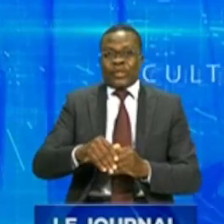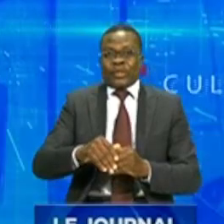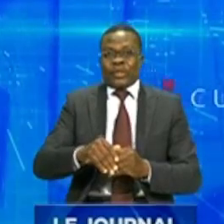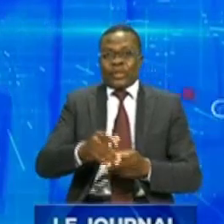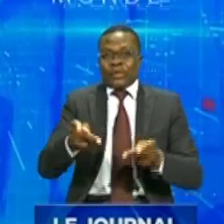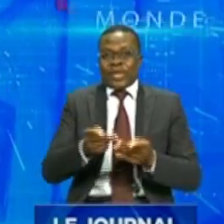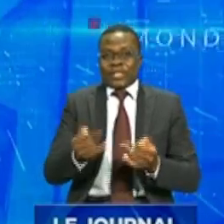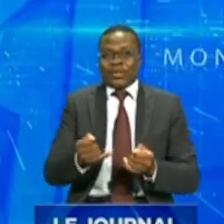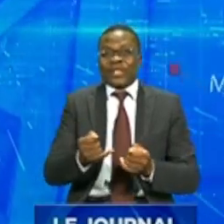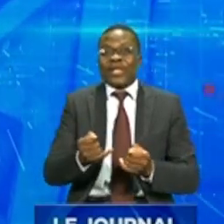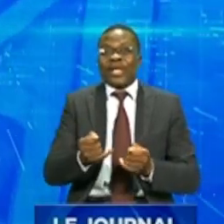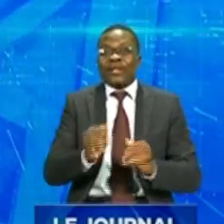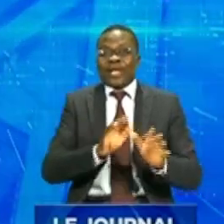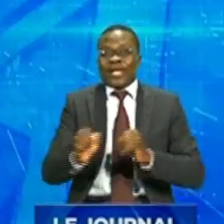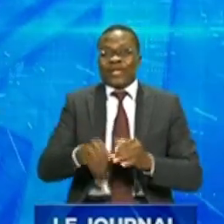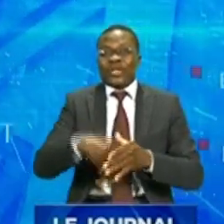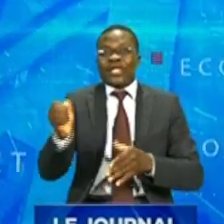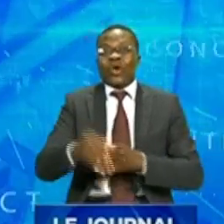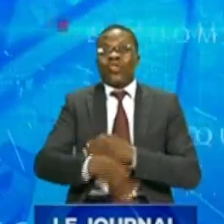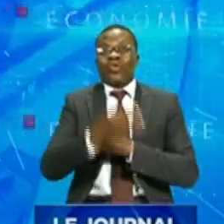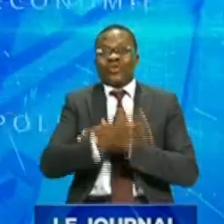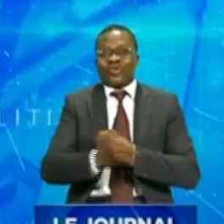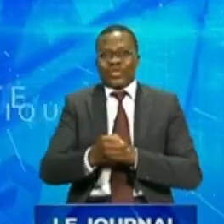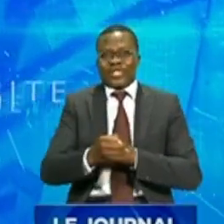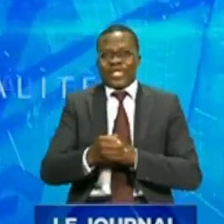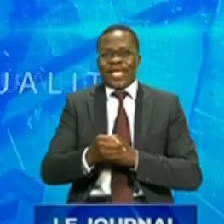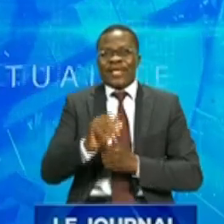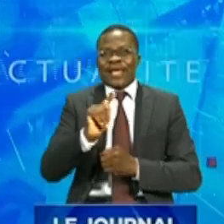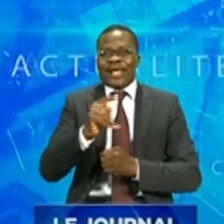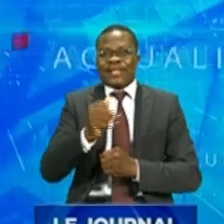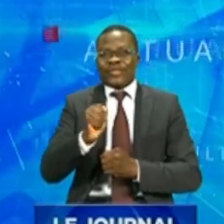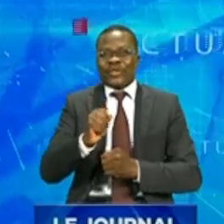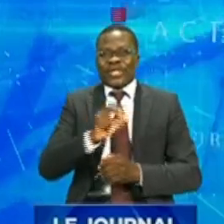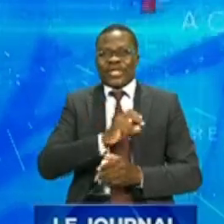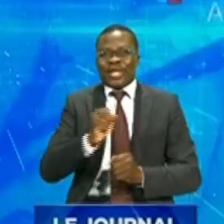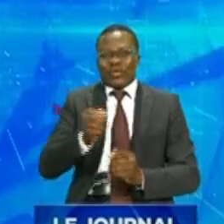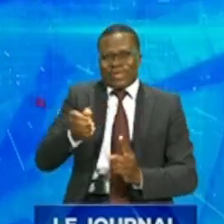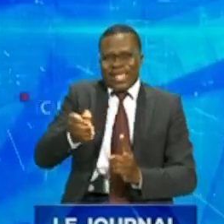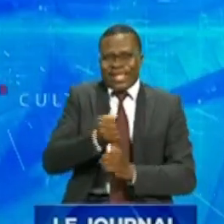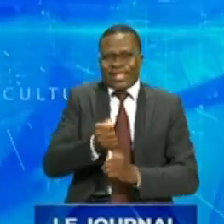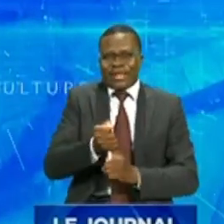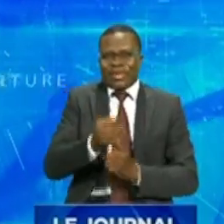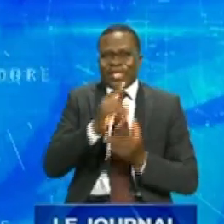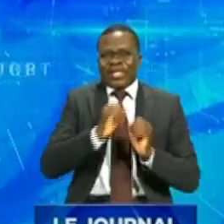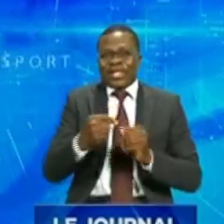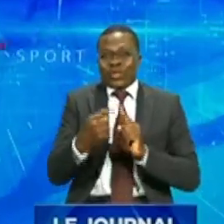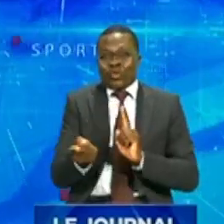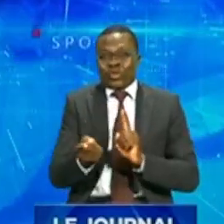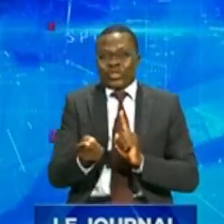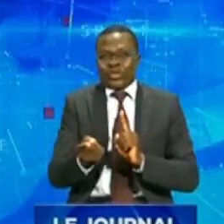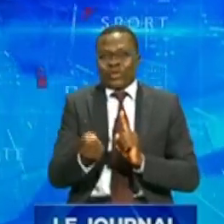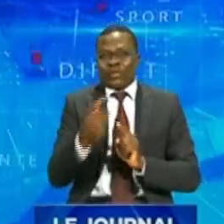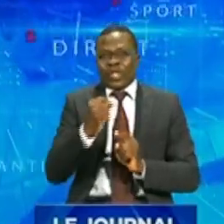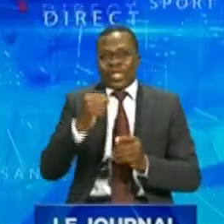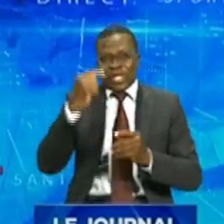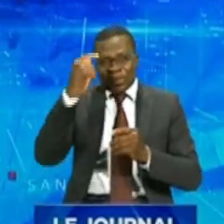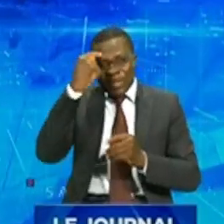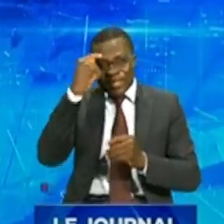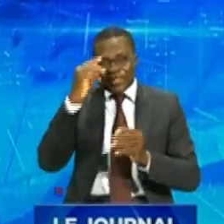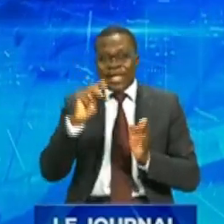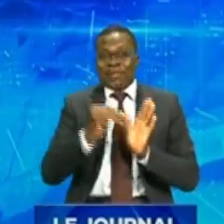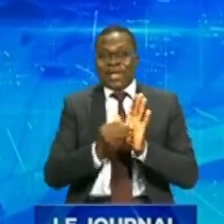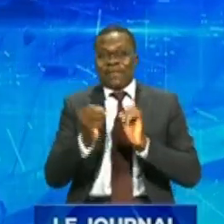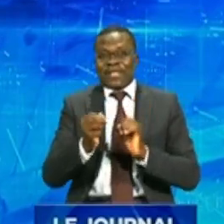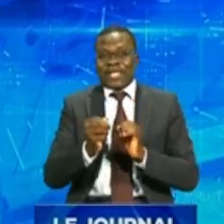Place à présent autour de l'actualité hors de nos frontières. En Tanzanie, la police arrête des leaders de l'opposition qui prévoyaient une